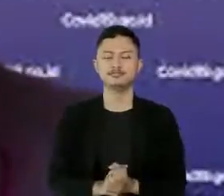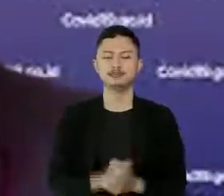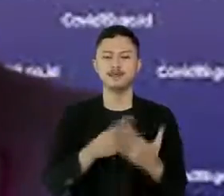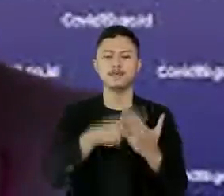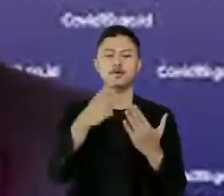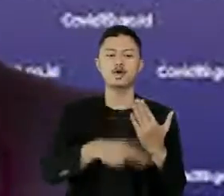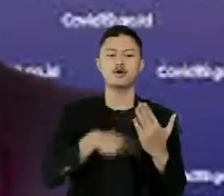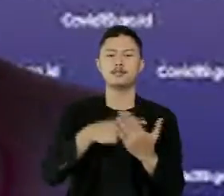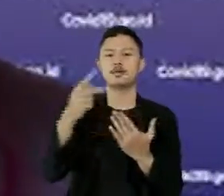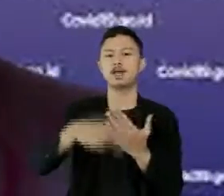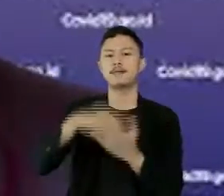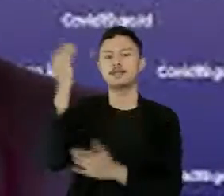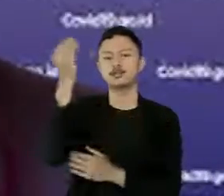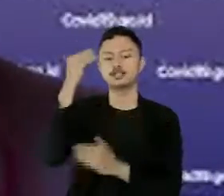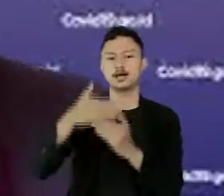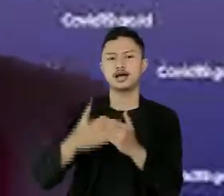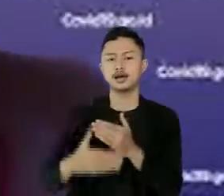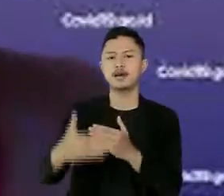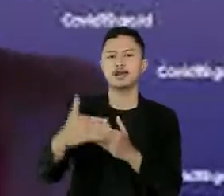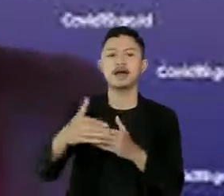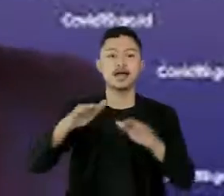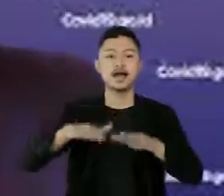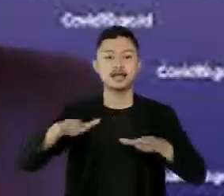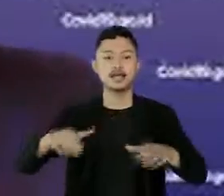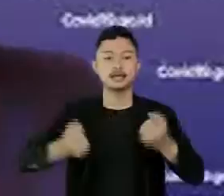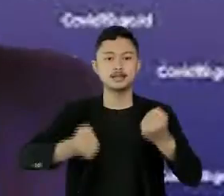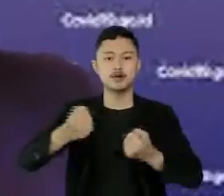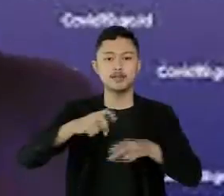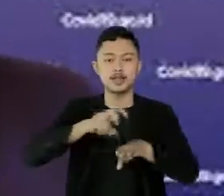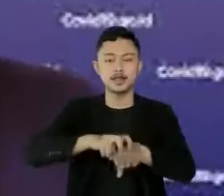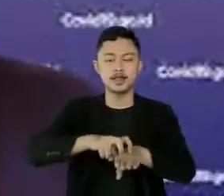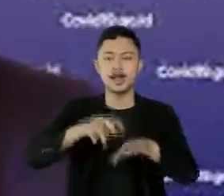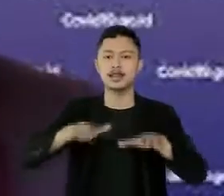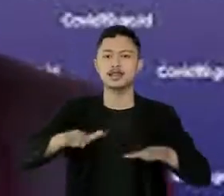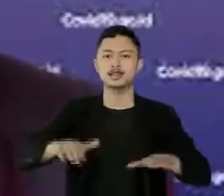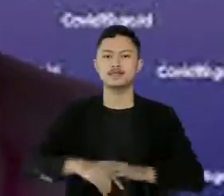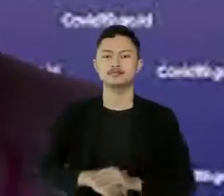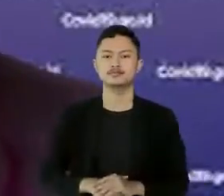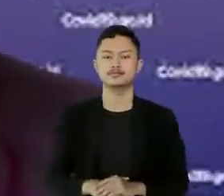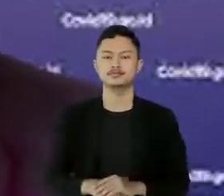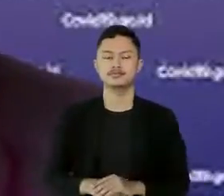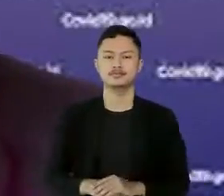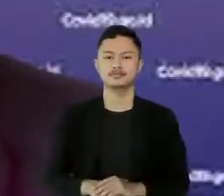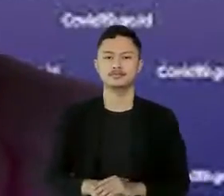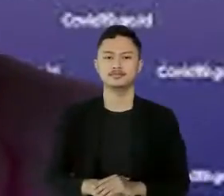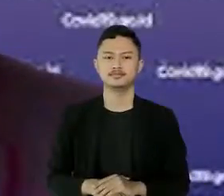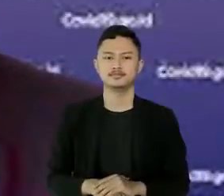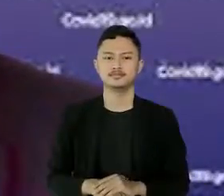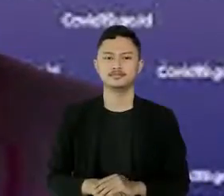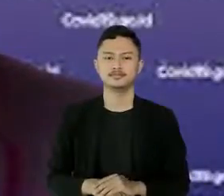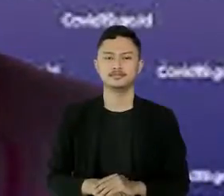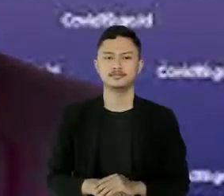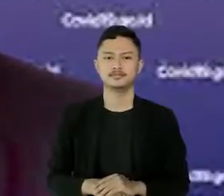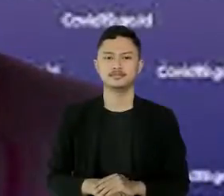untuk program-program pariwisata ke depan. Hati-hati di jalan Mas Menteri, dan juga ya